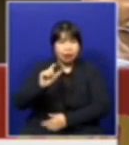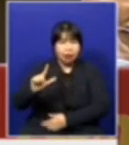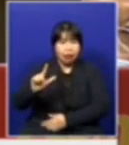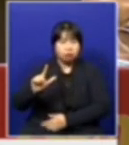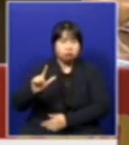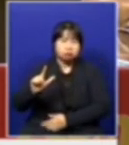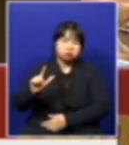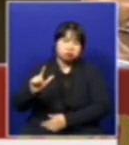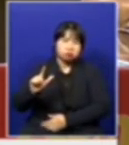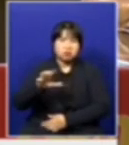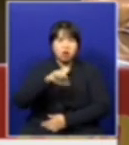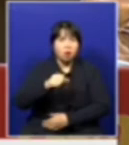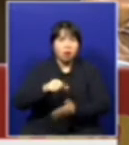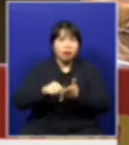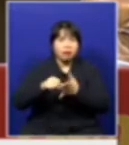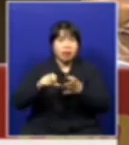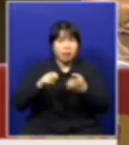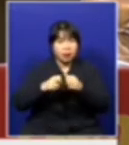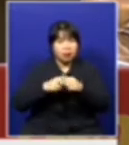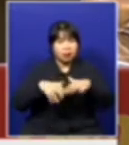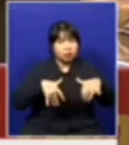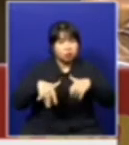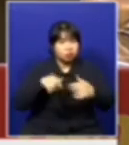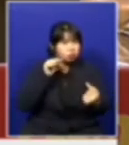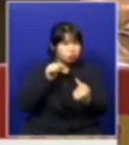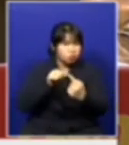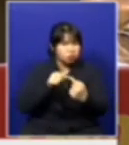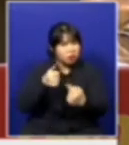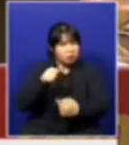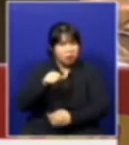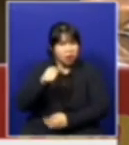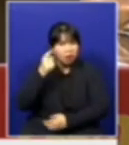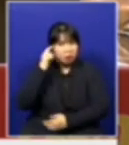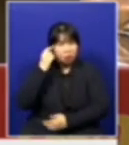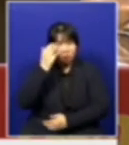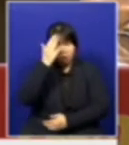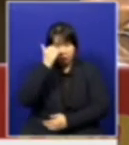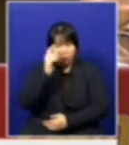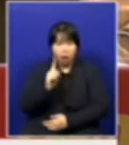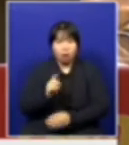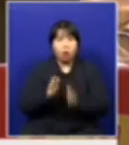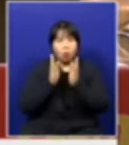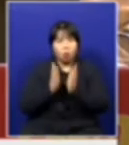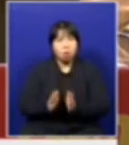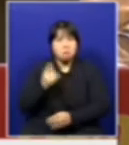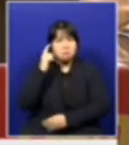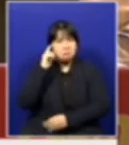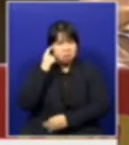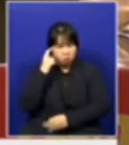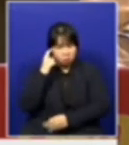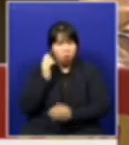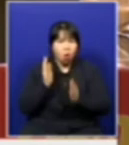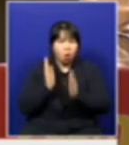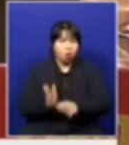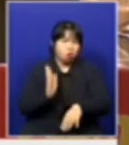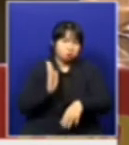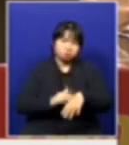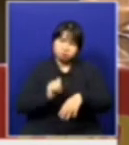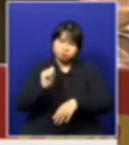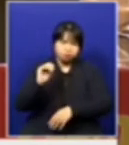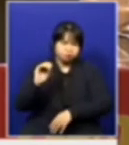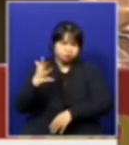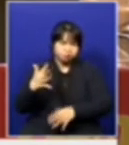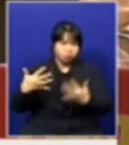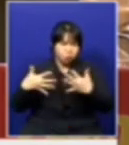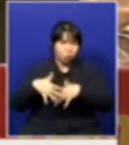พื่อแก้ปัญหาให้กับประชาชนได้จริงหรือไม่เพราะความไม่รู้เพราะความไม่สามารถที่จะบูรณาการร่ว